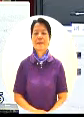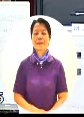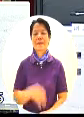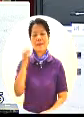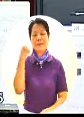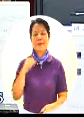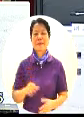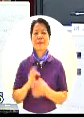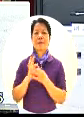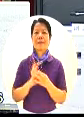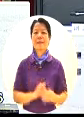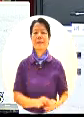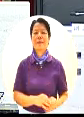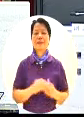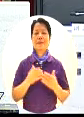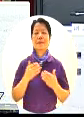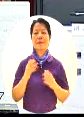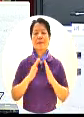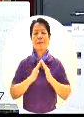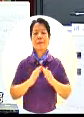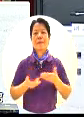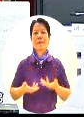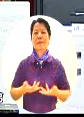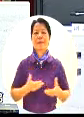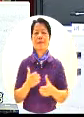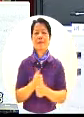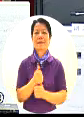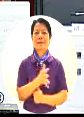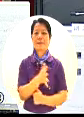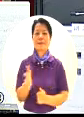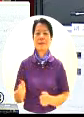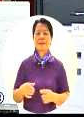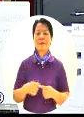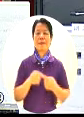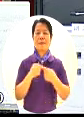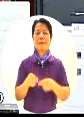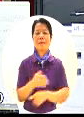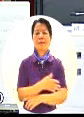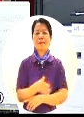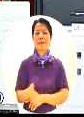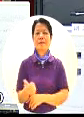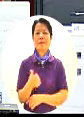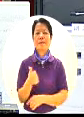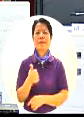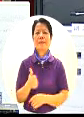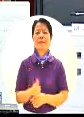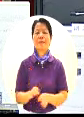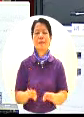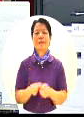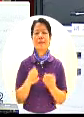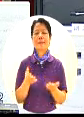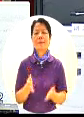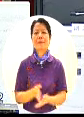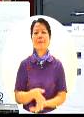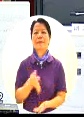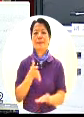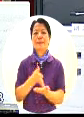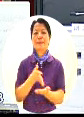上午继续市政总咨询，第一位请那个庄启旺议员，请换的。